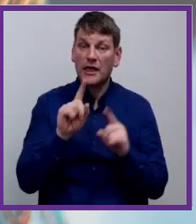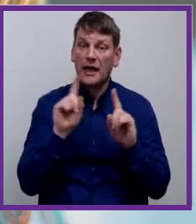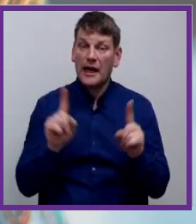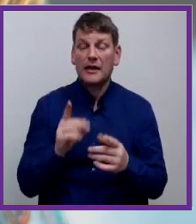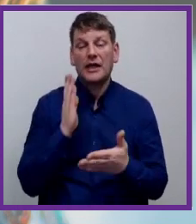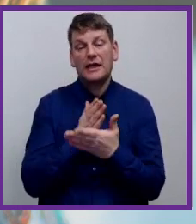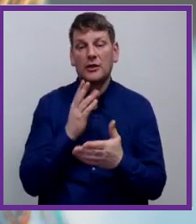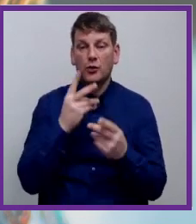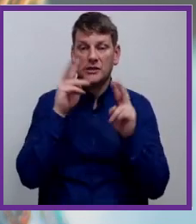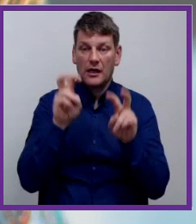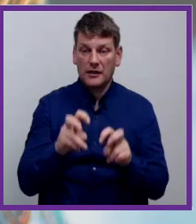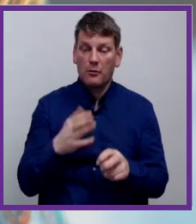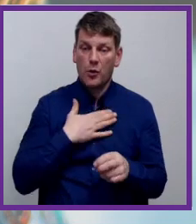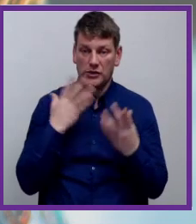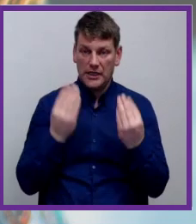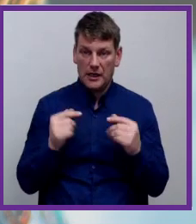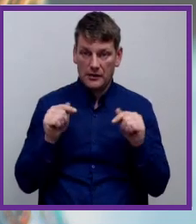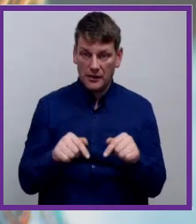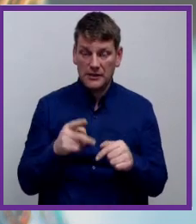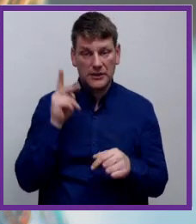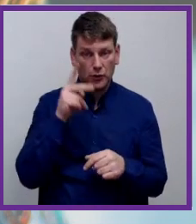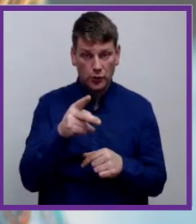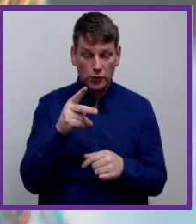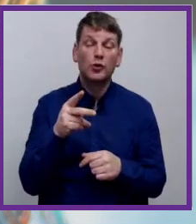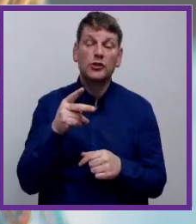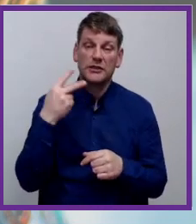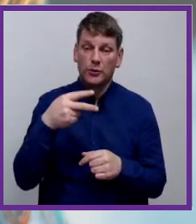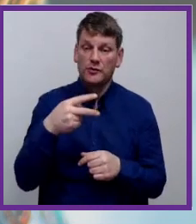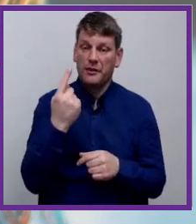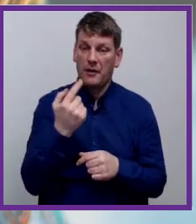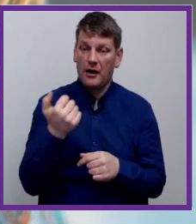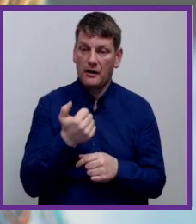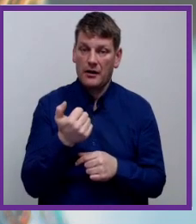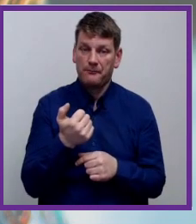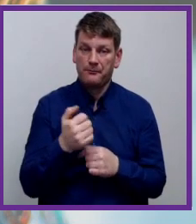tiktu skatīta mūsdienās jau 2021. gadā.